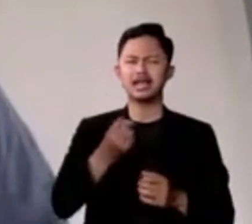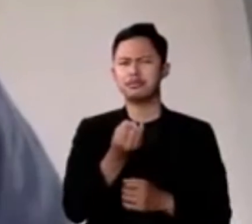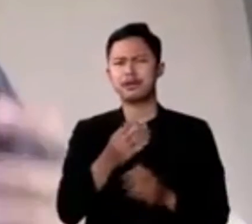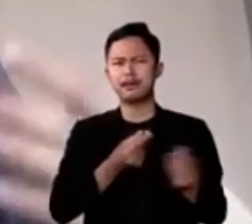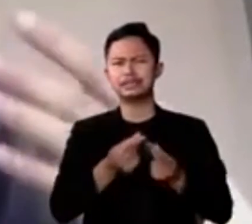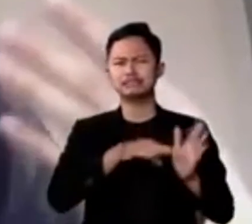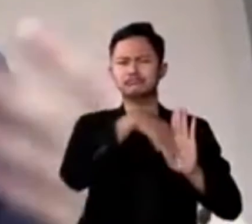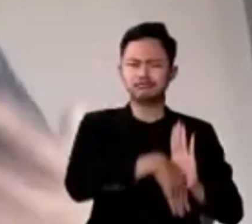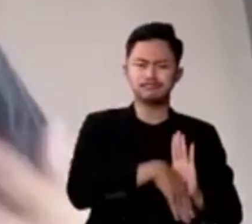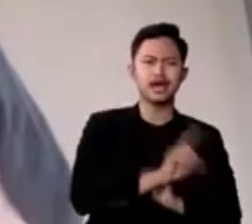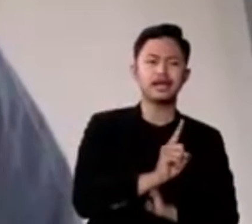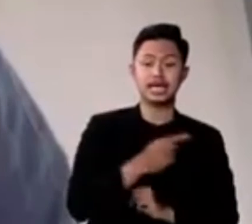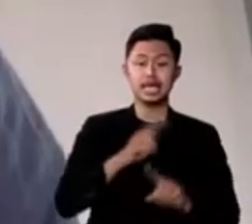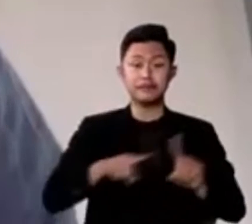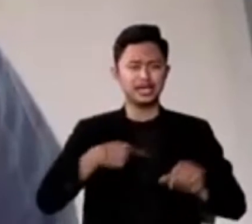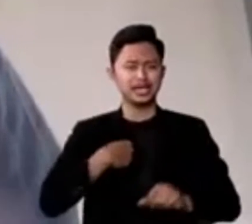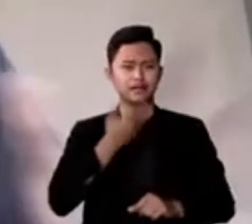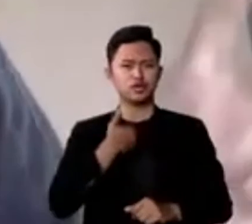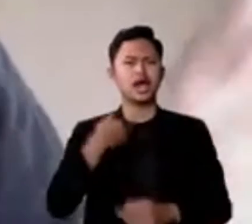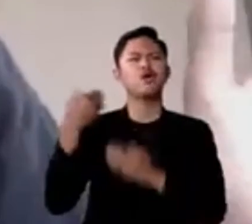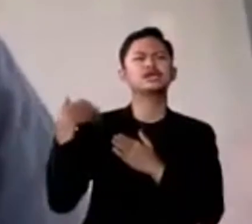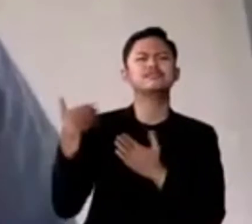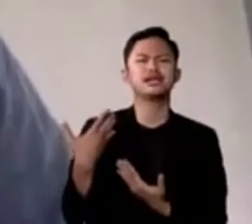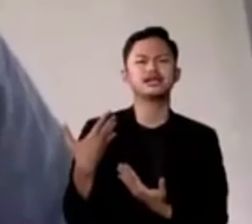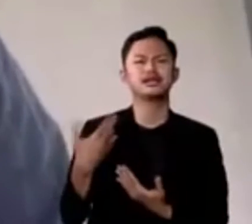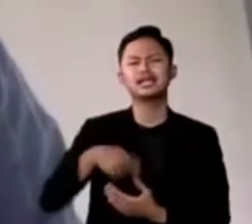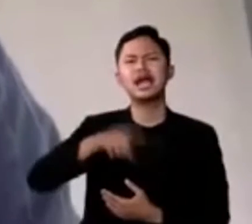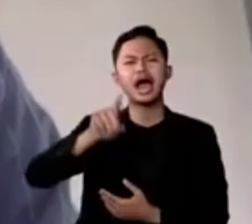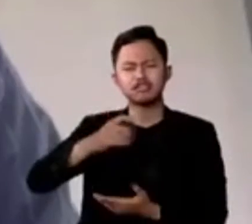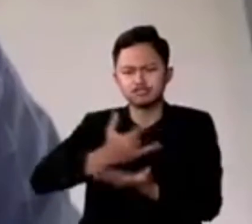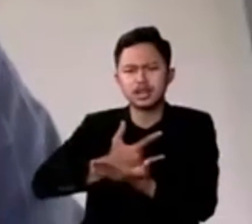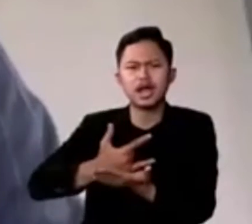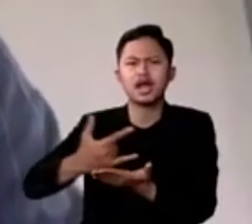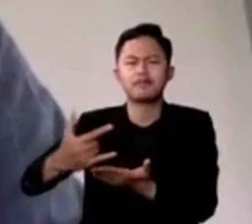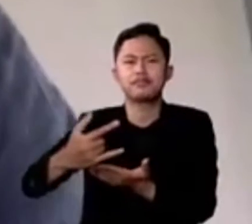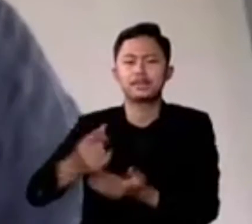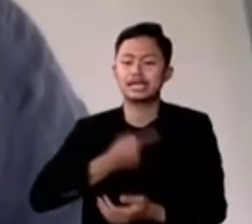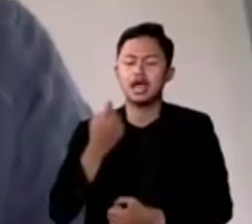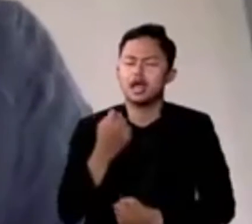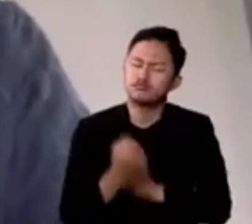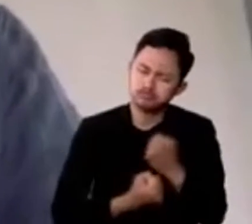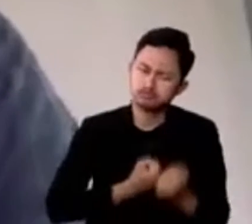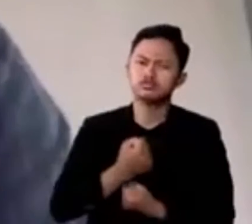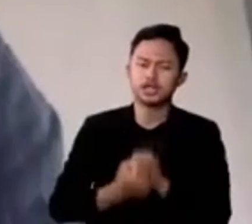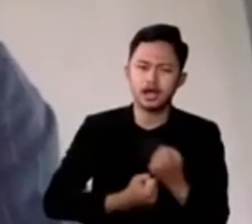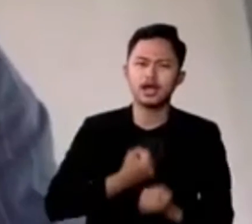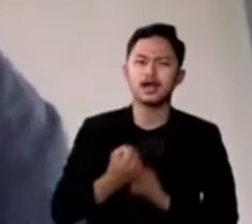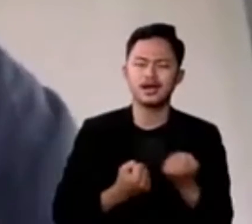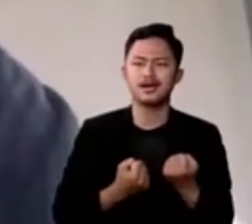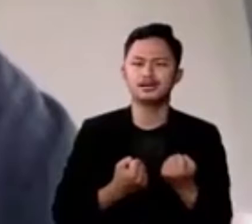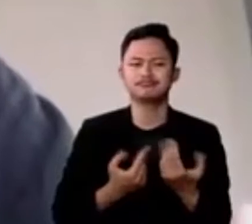layar sementara kita juga punya kepentingan ini kan urusan RI TNI jadi nama kita berusaha untuk menjaga menjaga